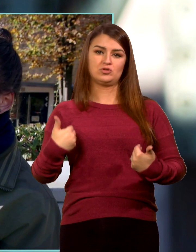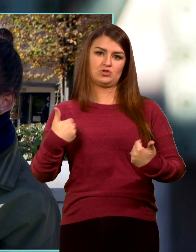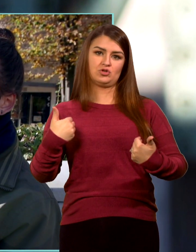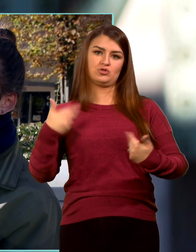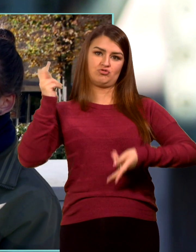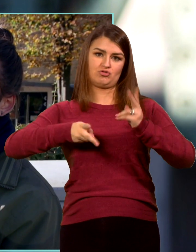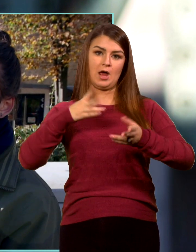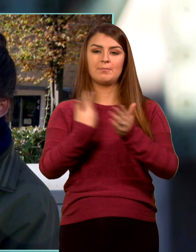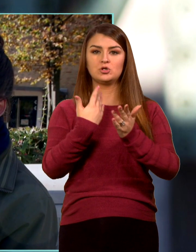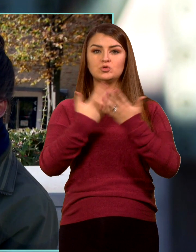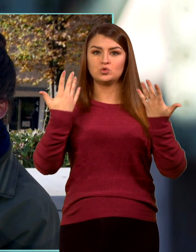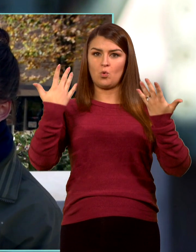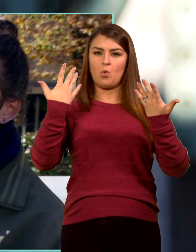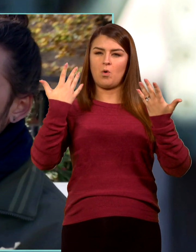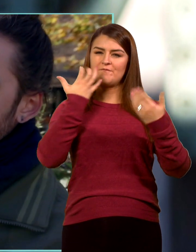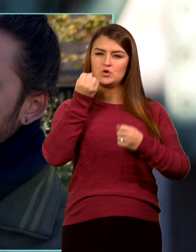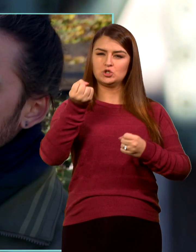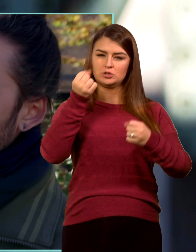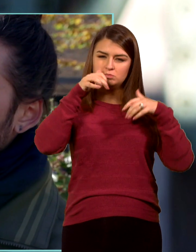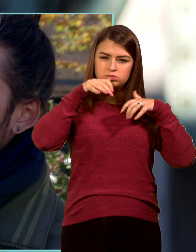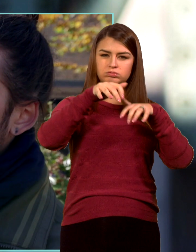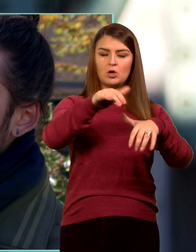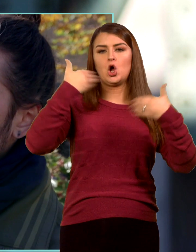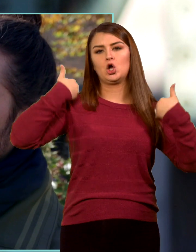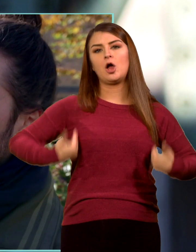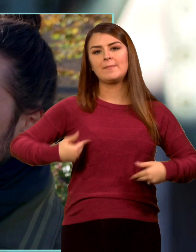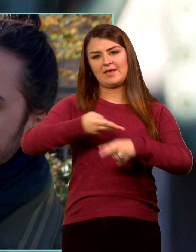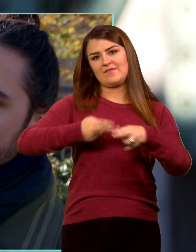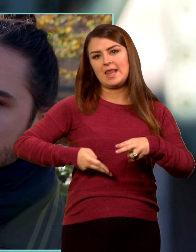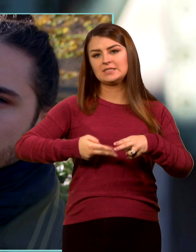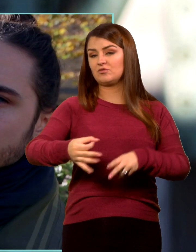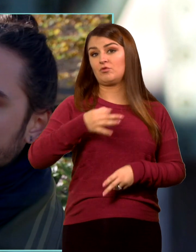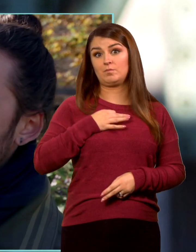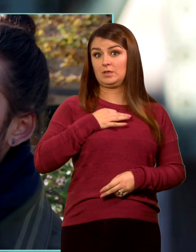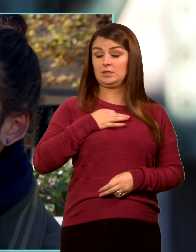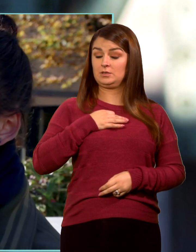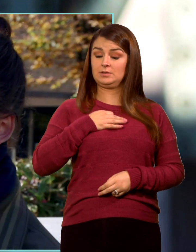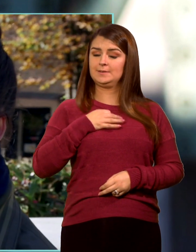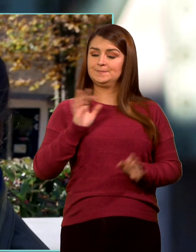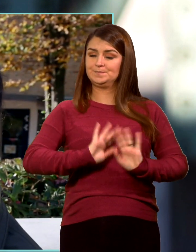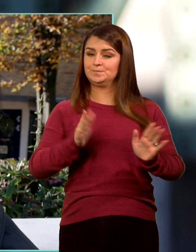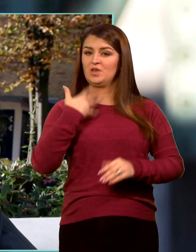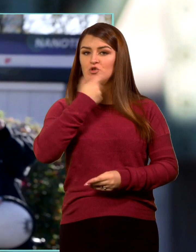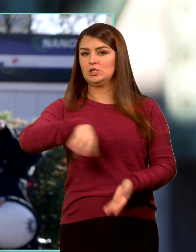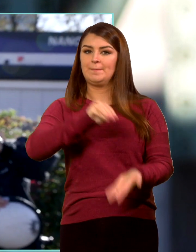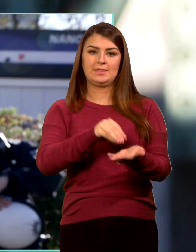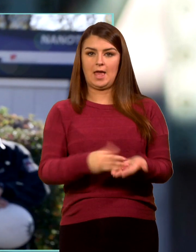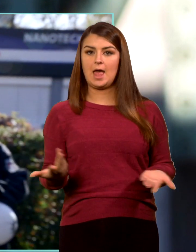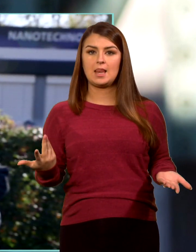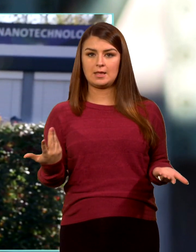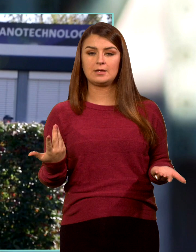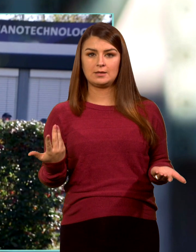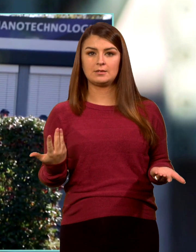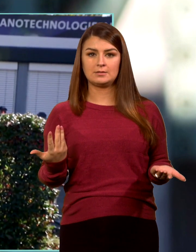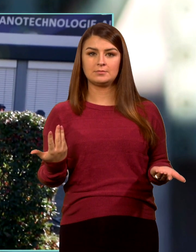also wo eine Aktion darauf angelegt ist, Menschen körperlich zu verletzen. Das wäre eine Aktion, an der ich mich nicht beteiligen würde. Alles klar. In Höhe